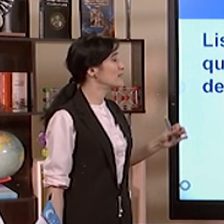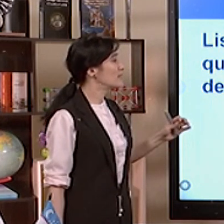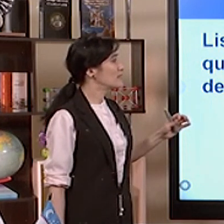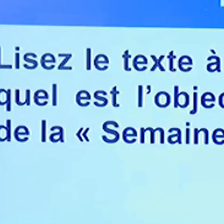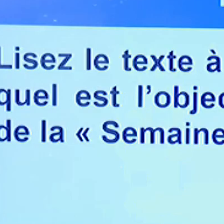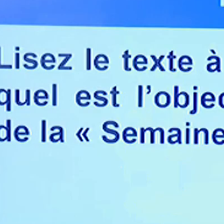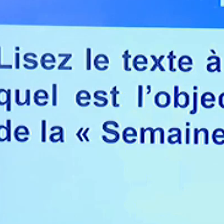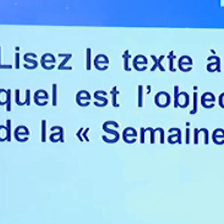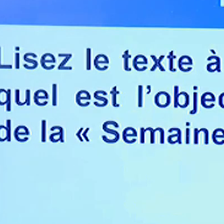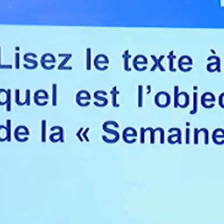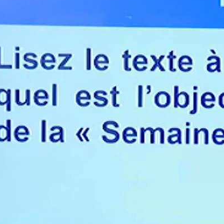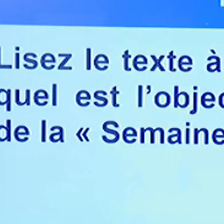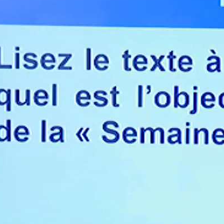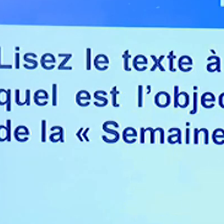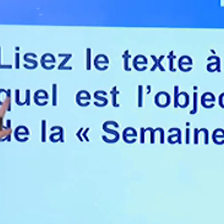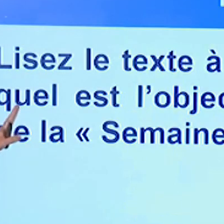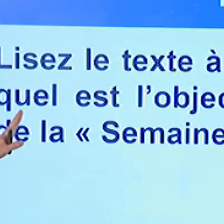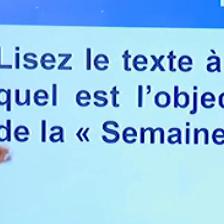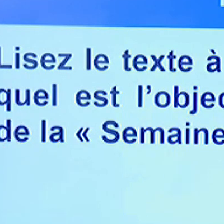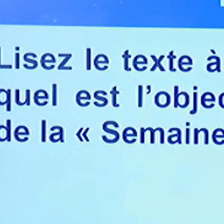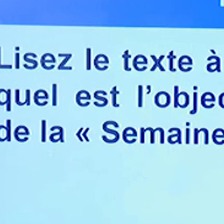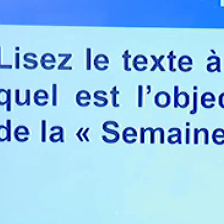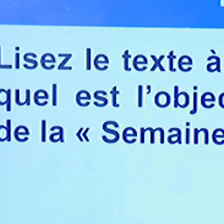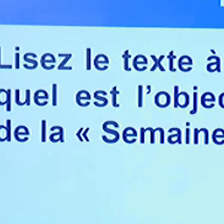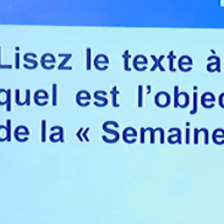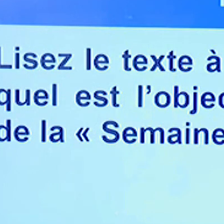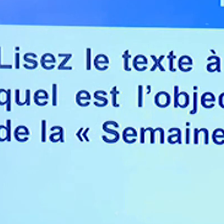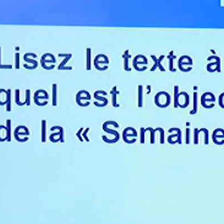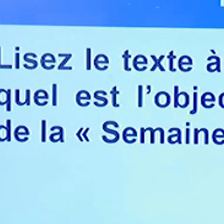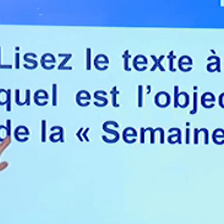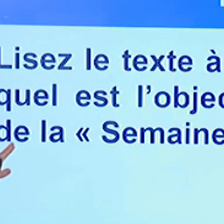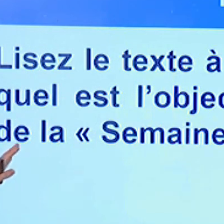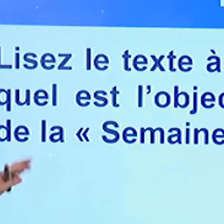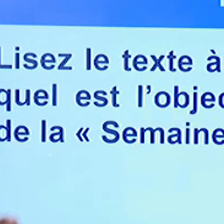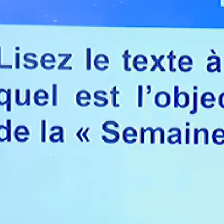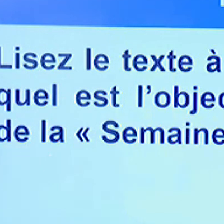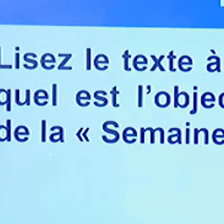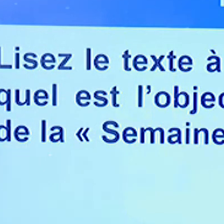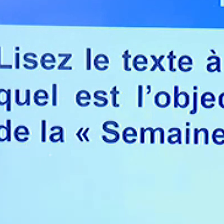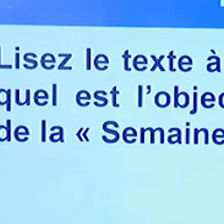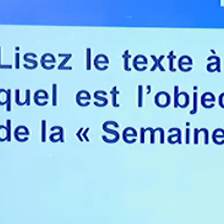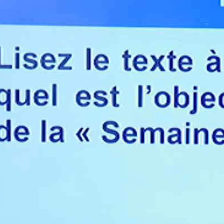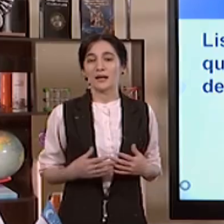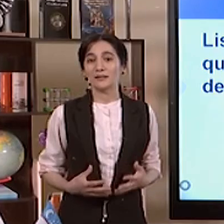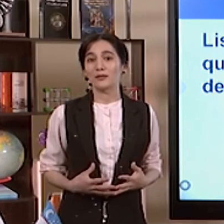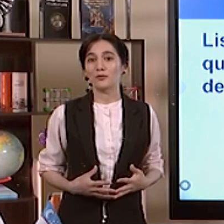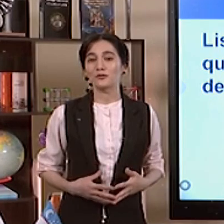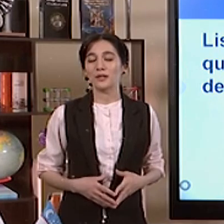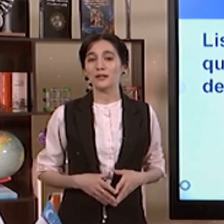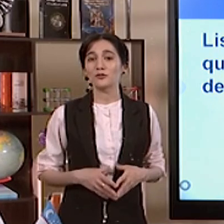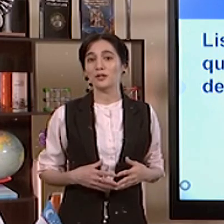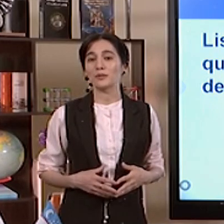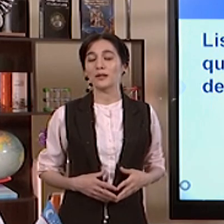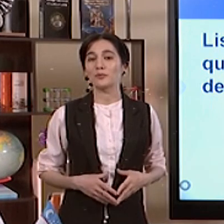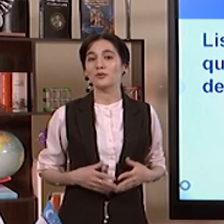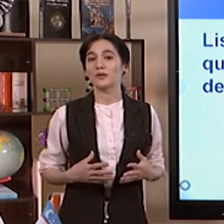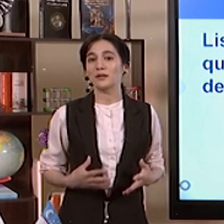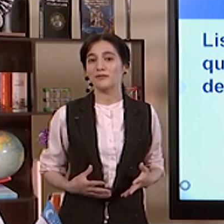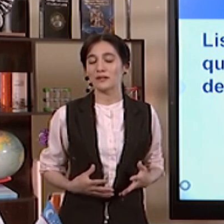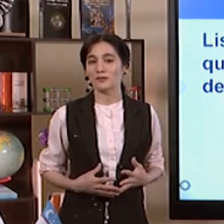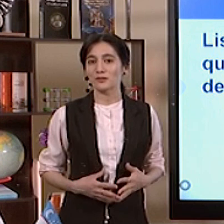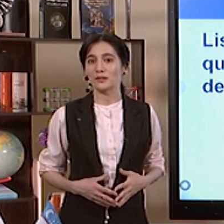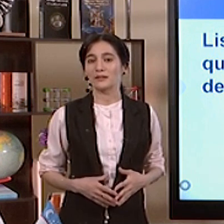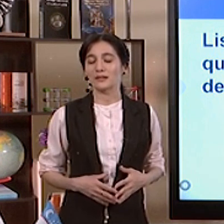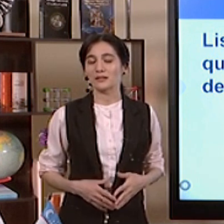76 et dire quel est l'objectif de l'événement de la semaine de goût. Qadrli o'quvchilar, shuning bilan